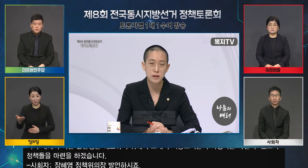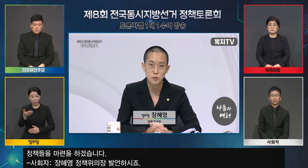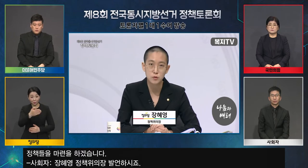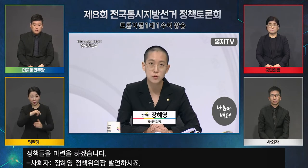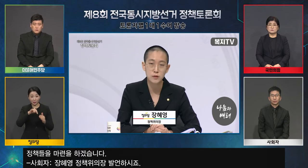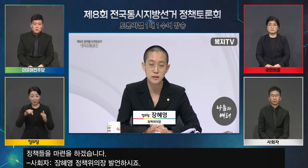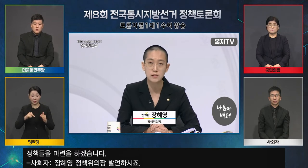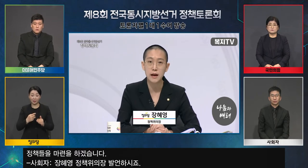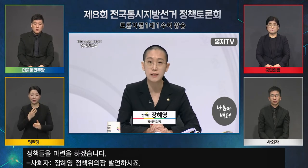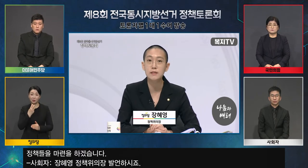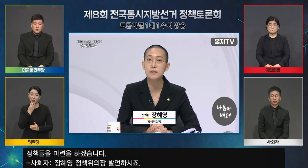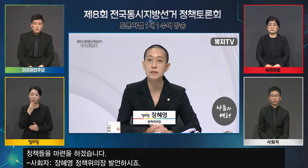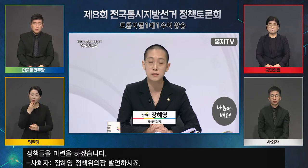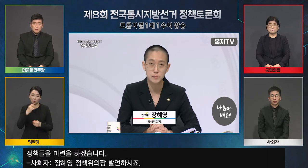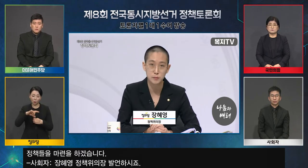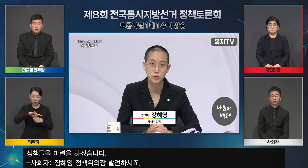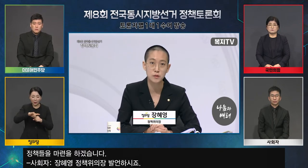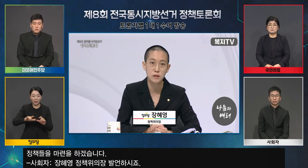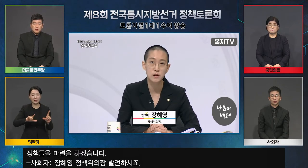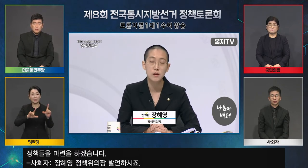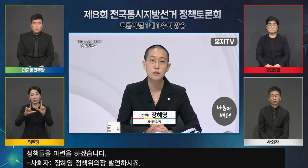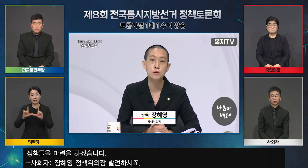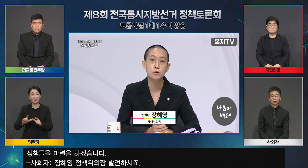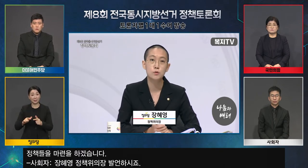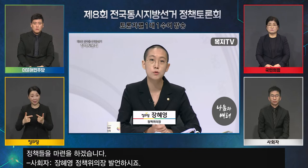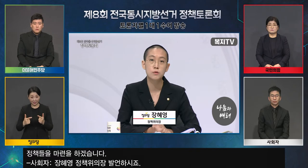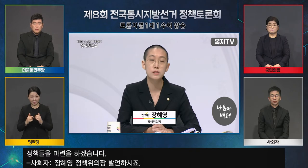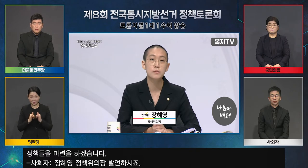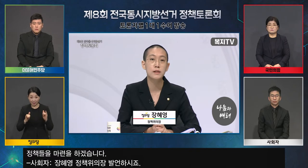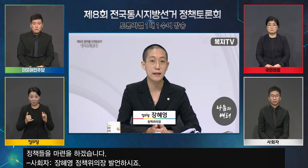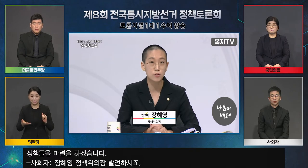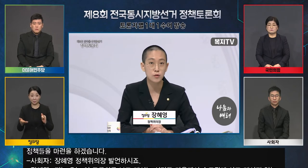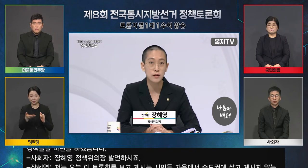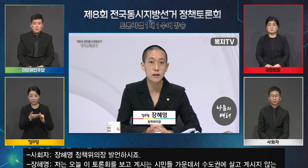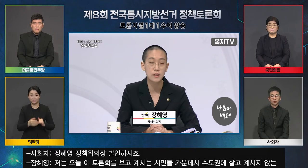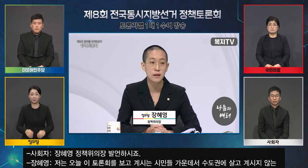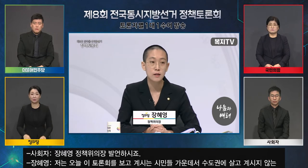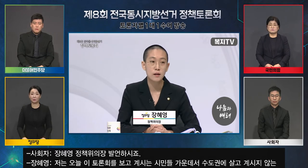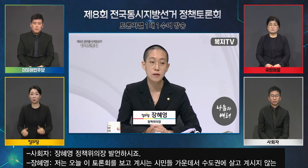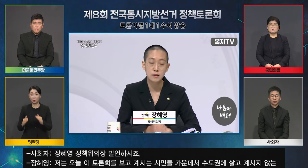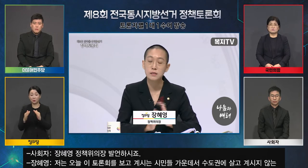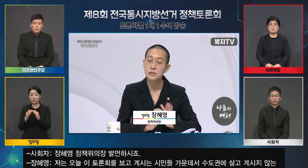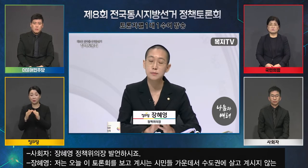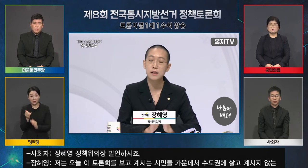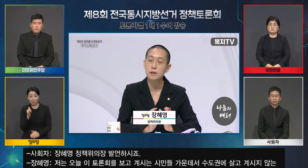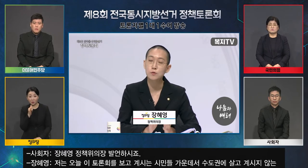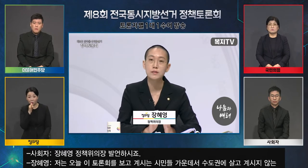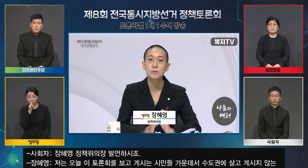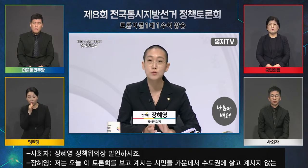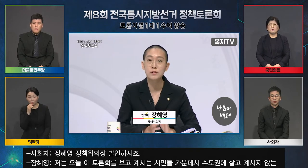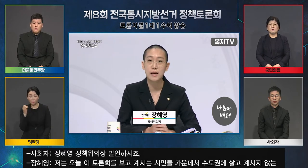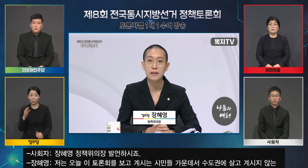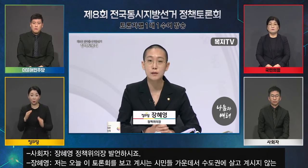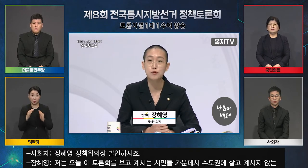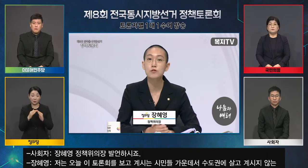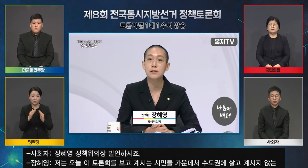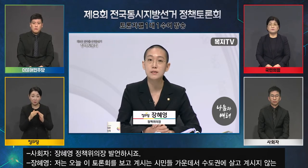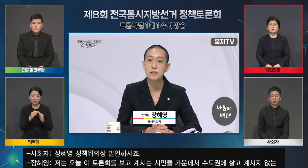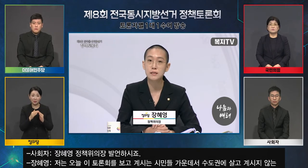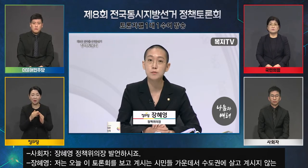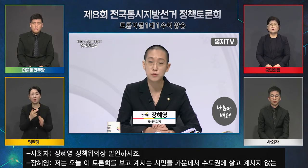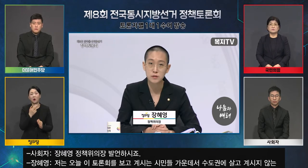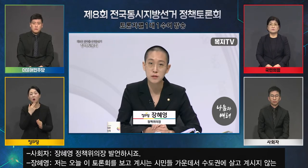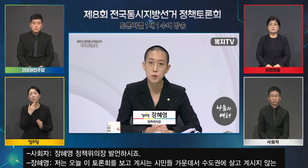수도권에 살고 계시지 않은 시민분들 그리고 또 집을 갖고 계신 분들이 아니라